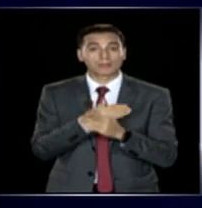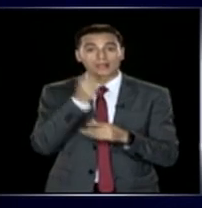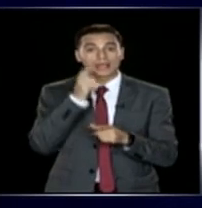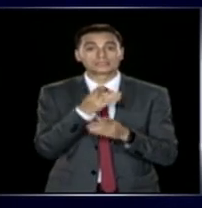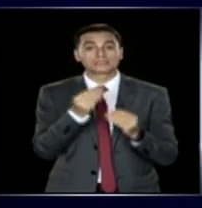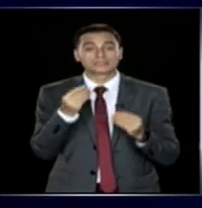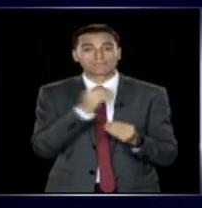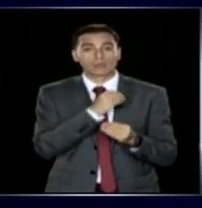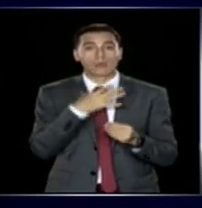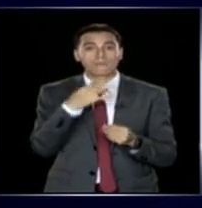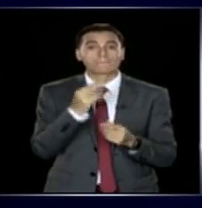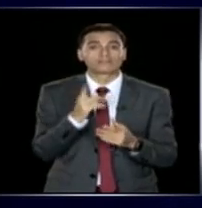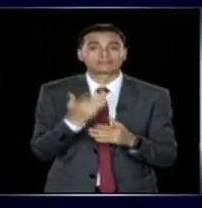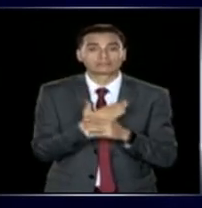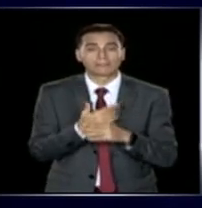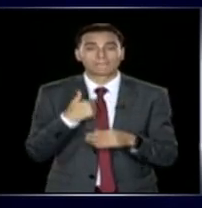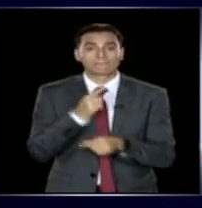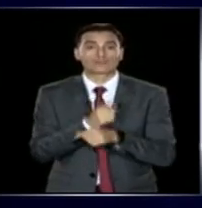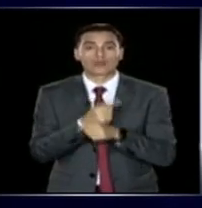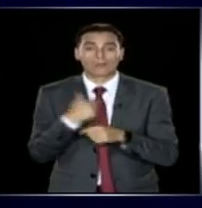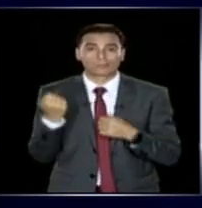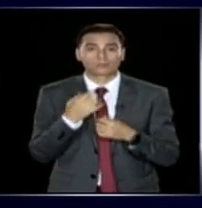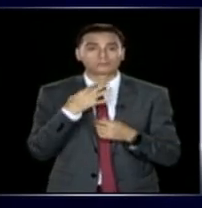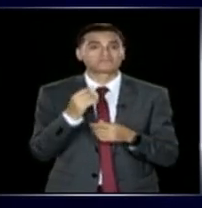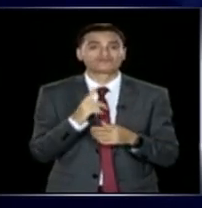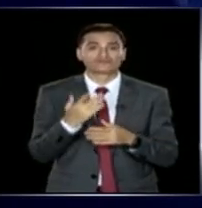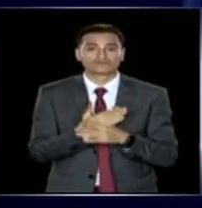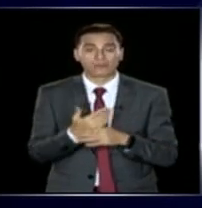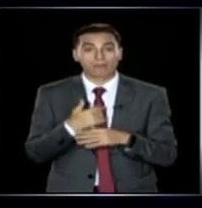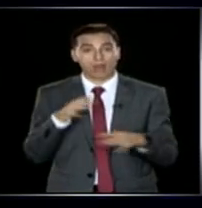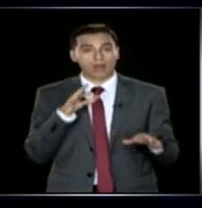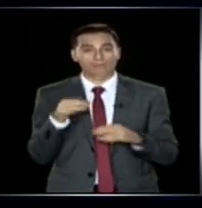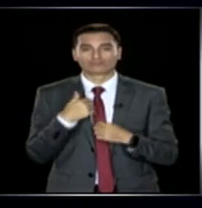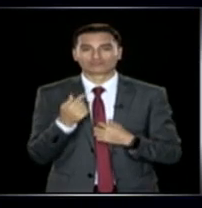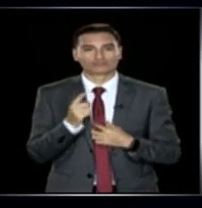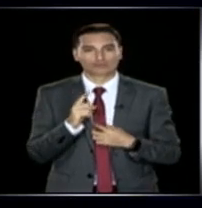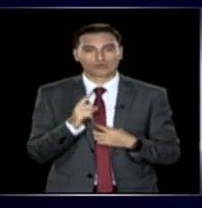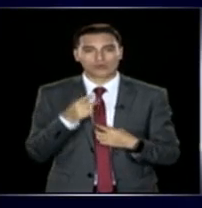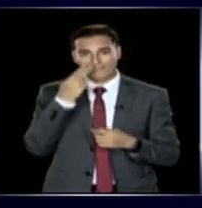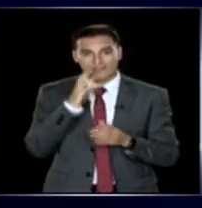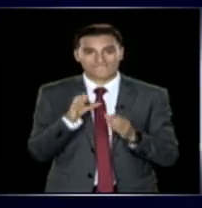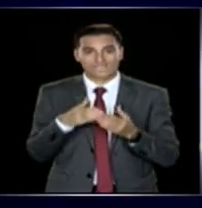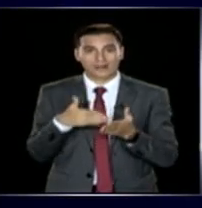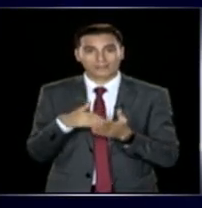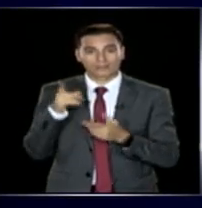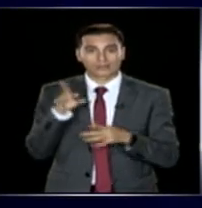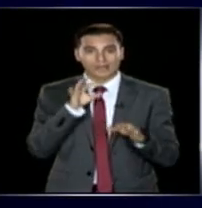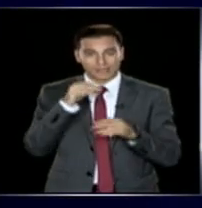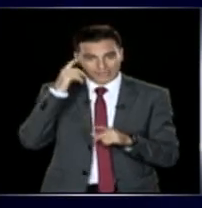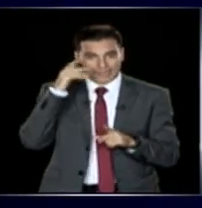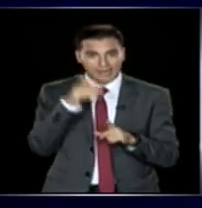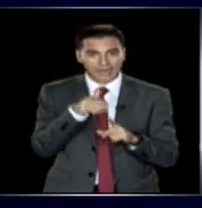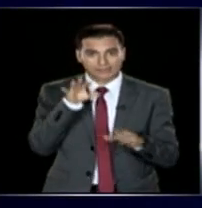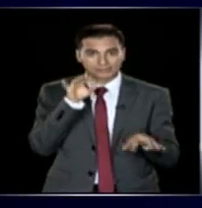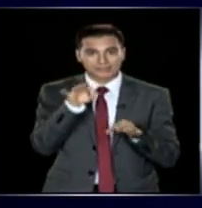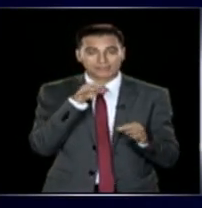ما اخترتناش كمدير فني. انا ما اخترتش حد، عجبني جدا فكرة ان هم مركزين